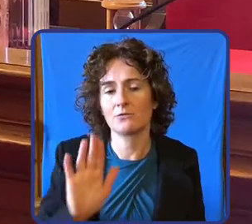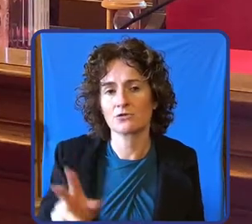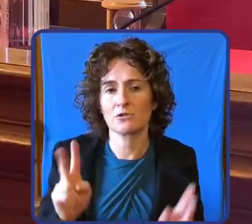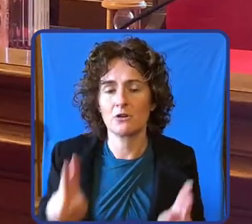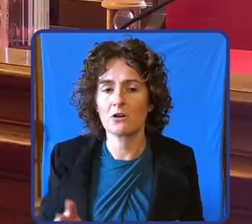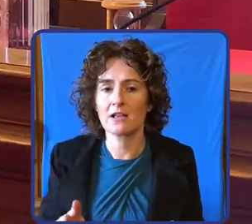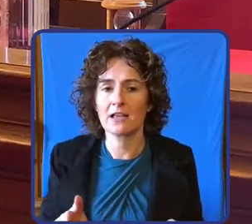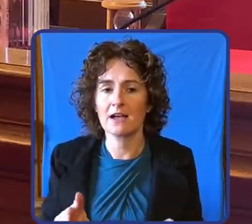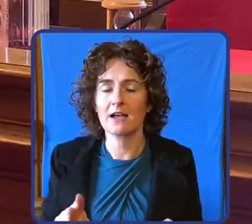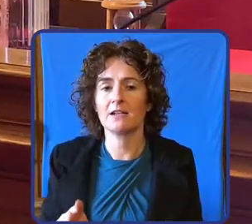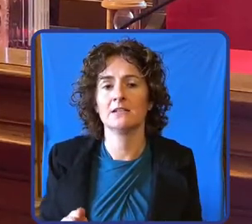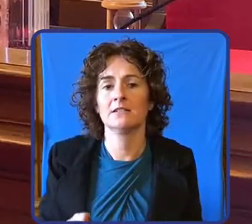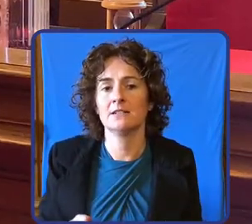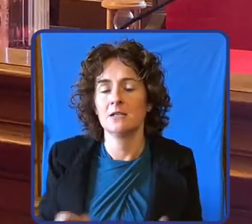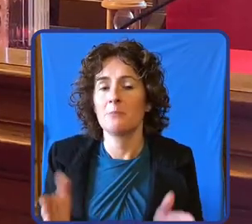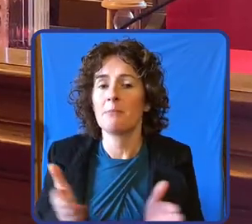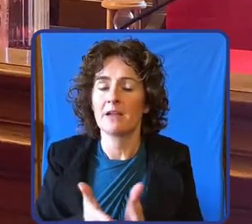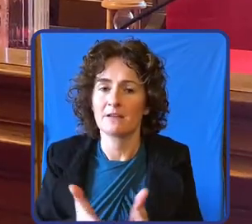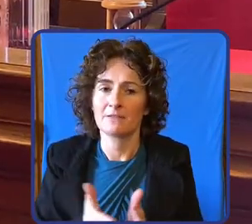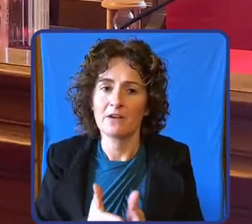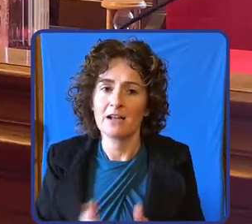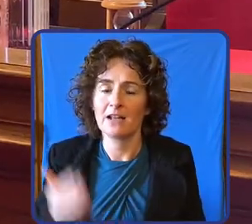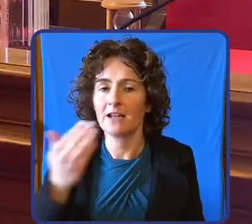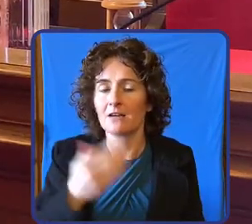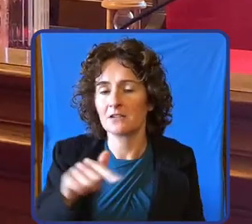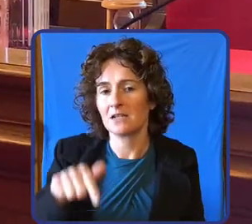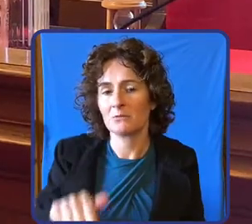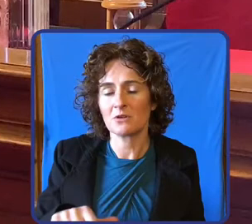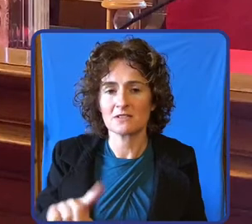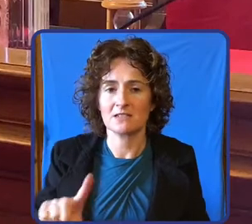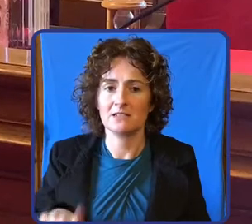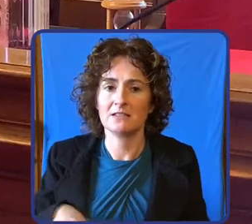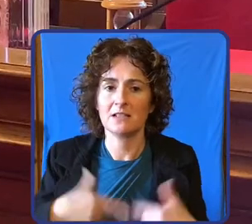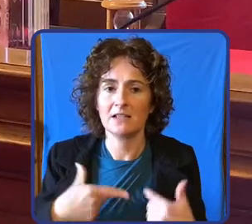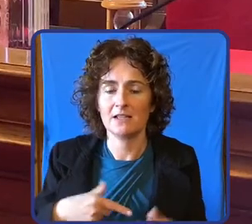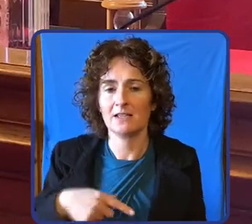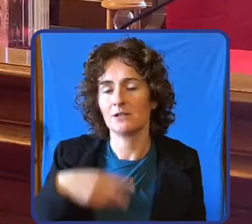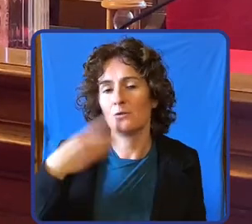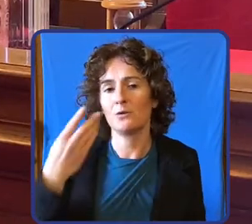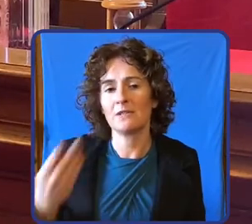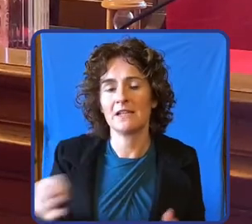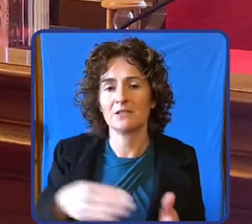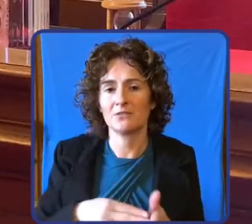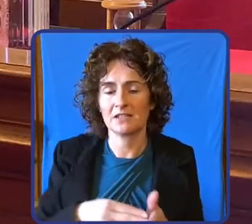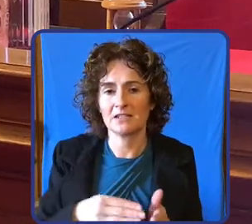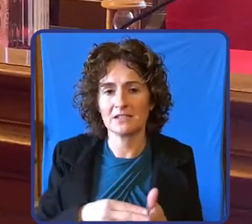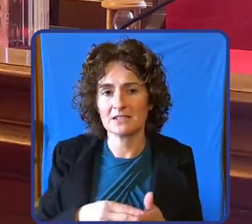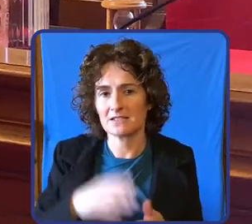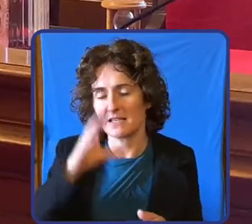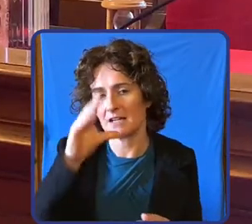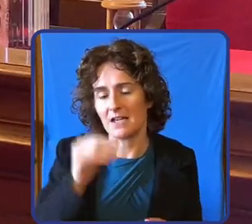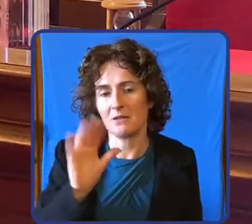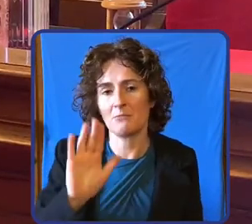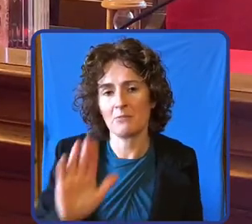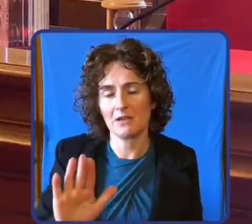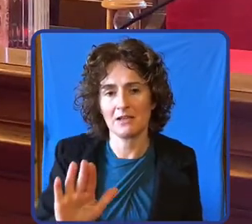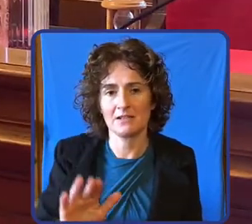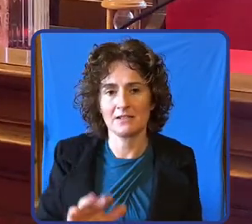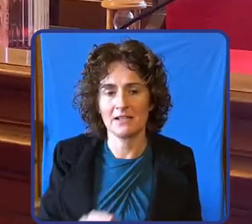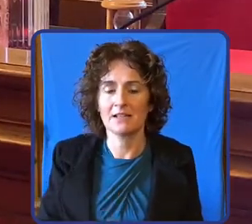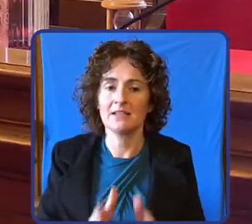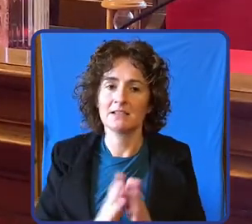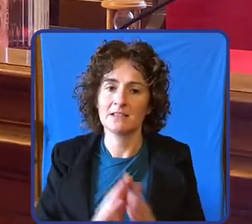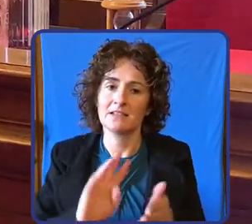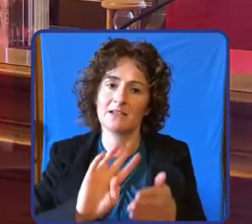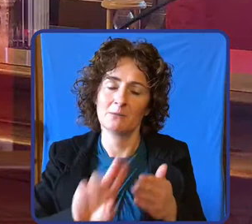jó? És ön ezért a 44 ezer emberért felelős. Úgyhogy köszönjük szépen, hogyha az aláírásával támogatja ezt a